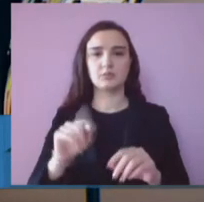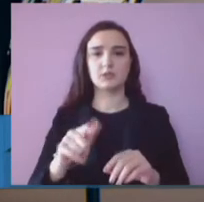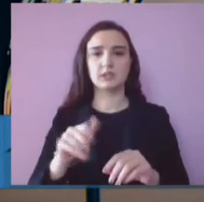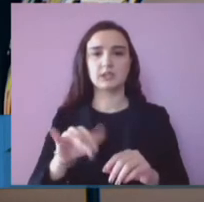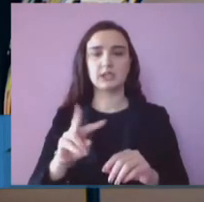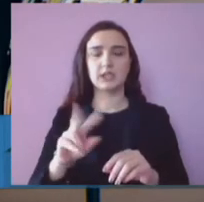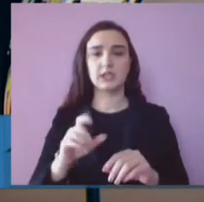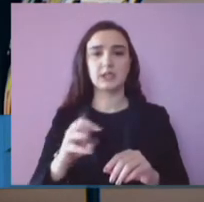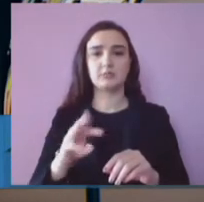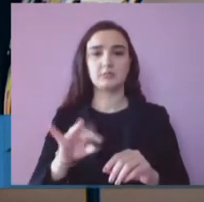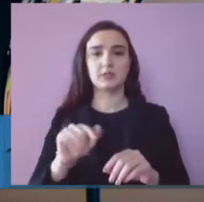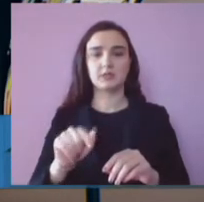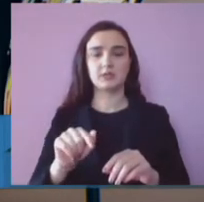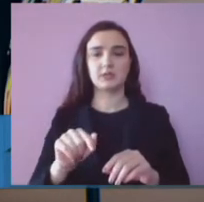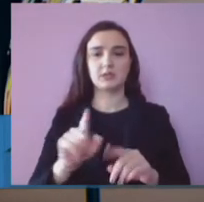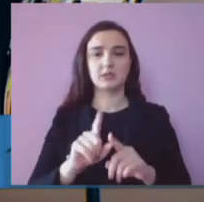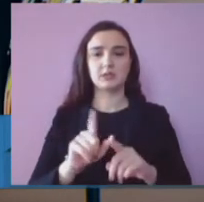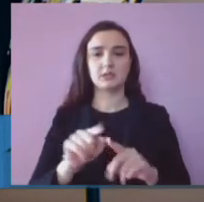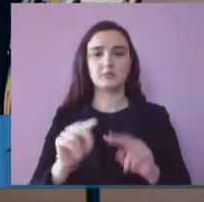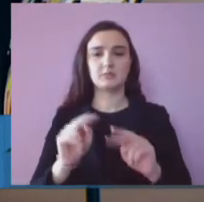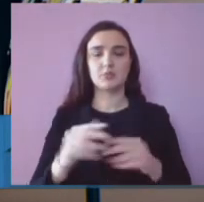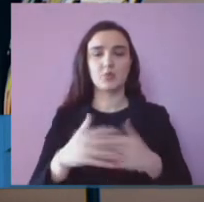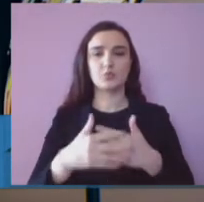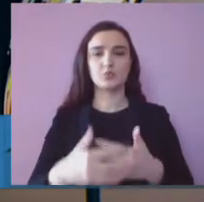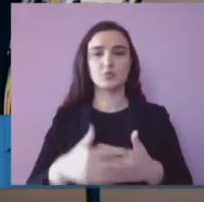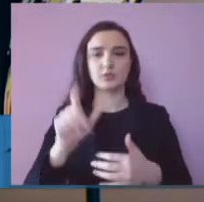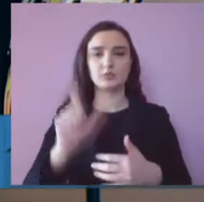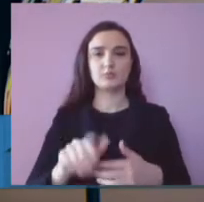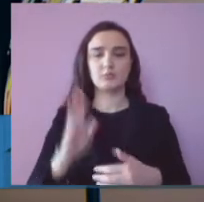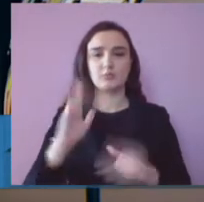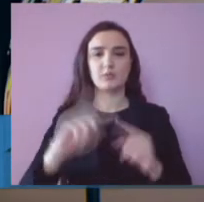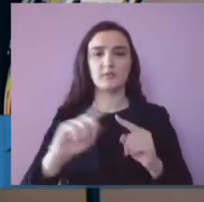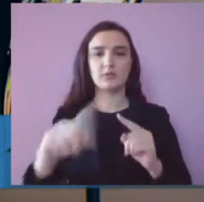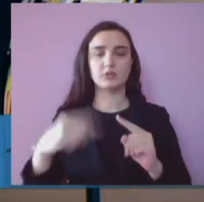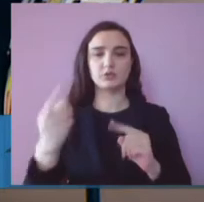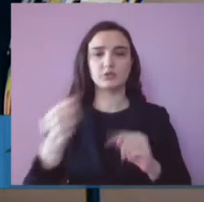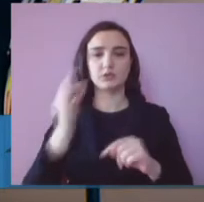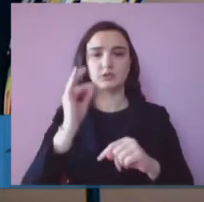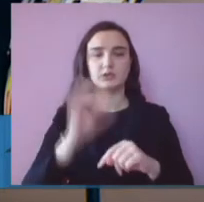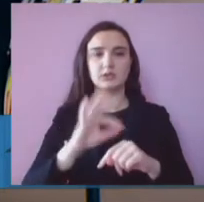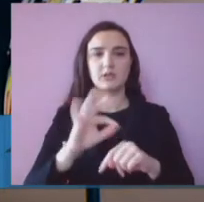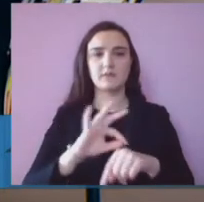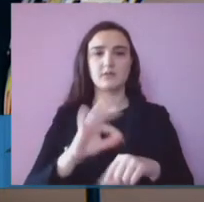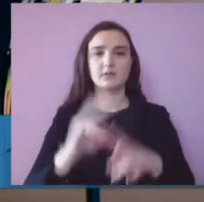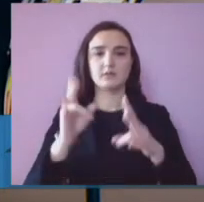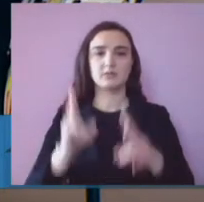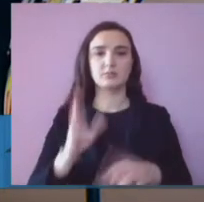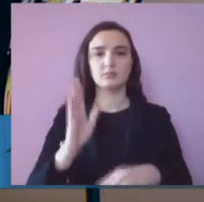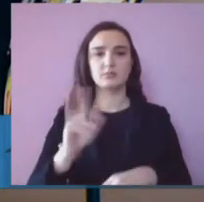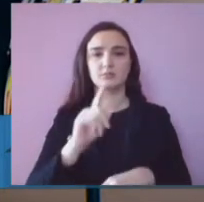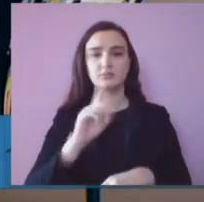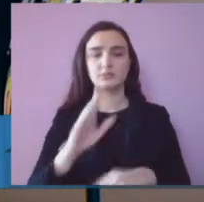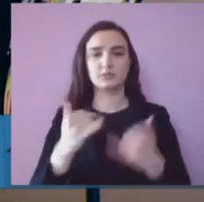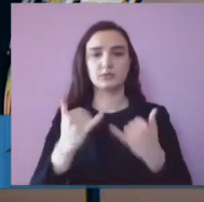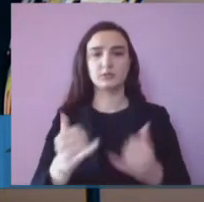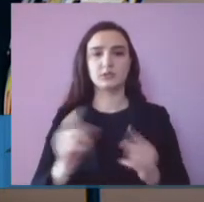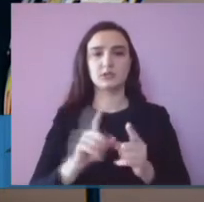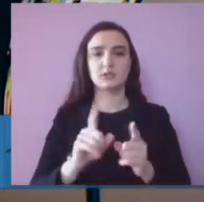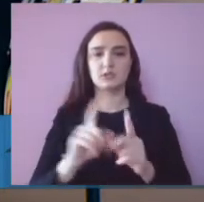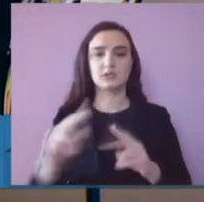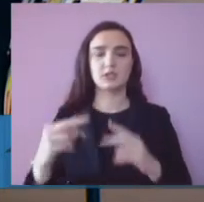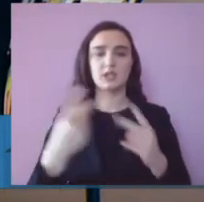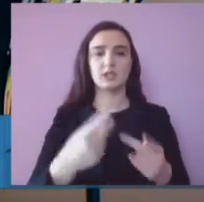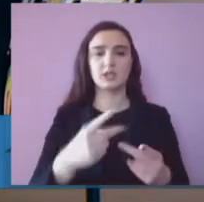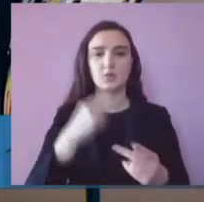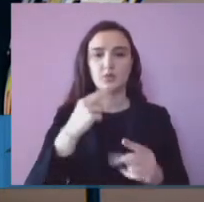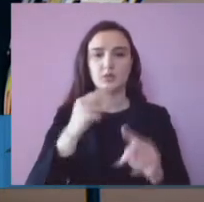ჩაქრის ასეთი დონის პატრონი ორსული მომავალში დიაბეტი თავად გახდებოდა თუ არა. დღეს აქცენტი გადატანილი არის